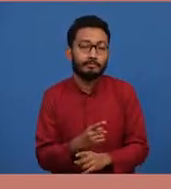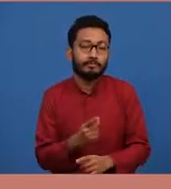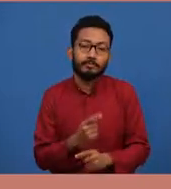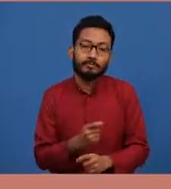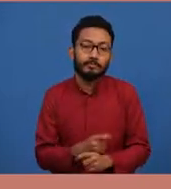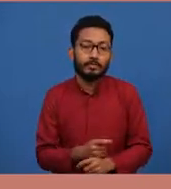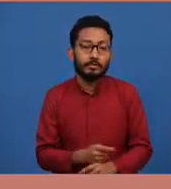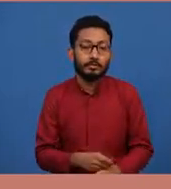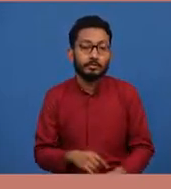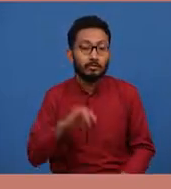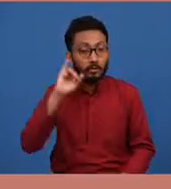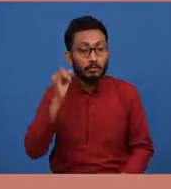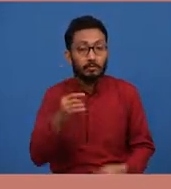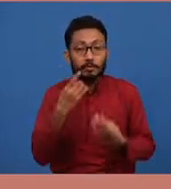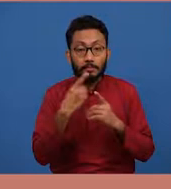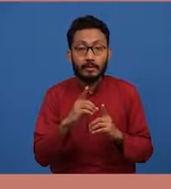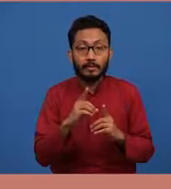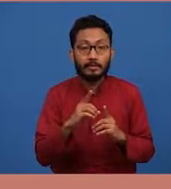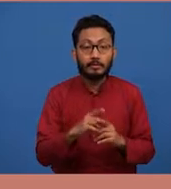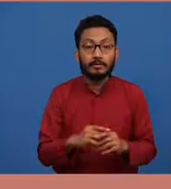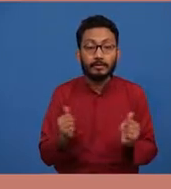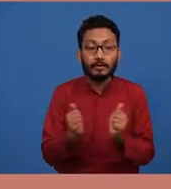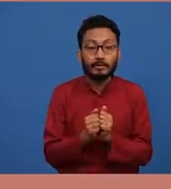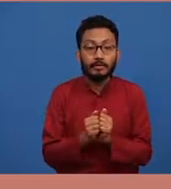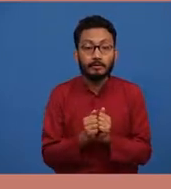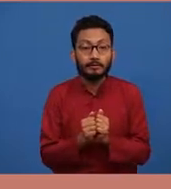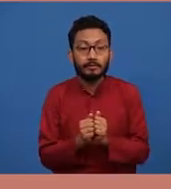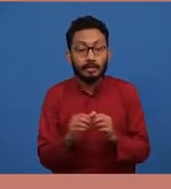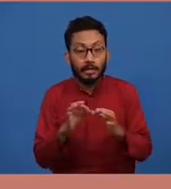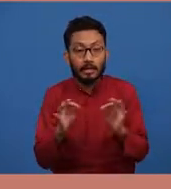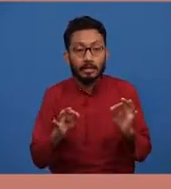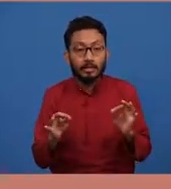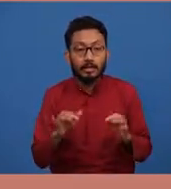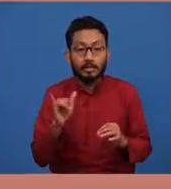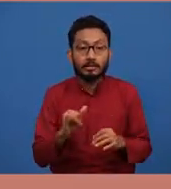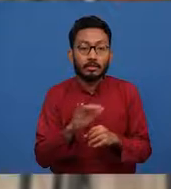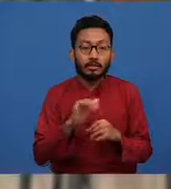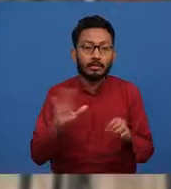John menjawab soalan dengan ayat yang tidak lengkap.